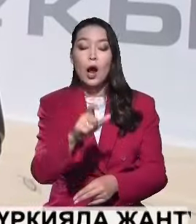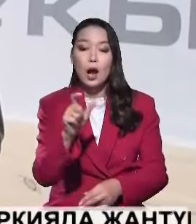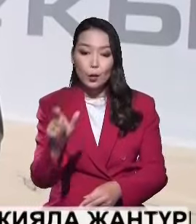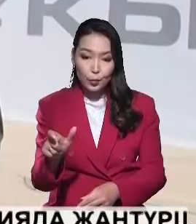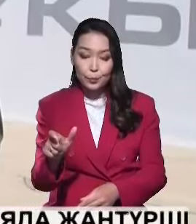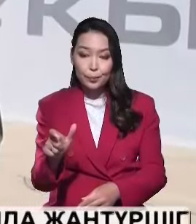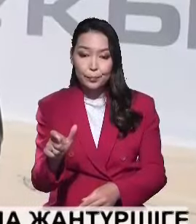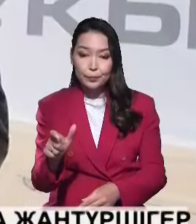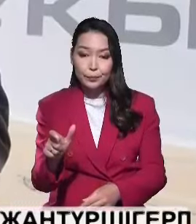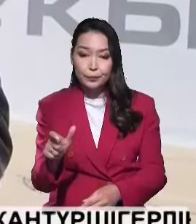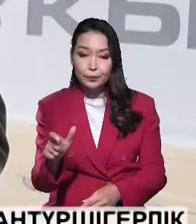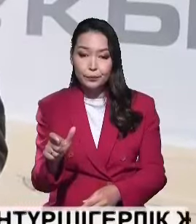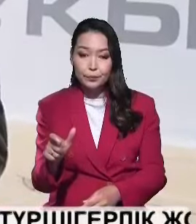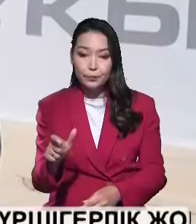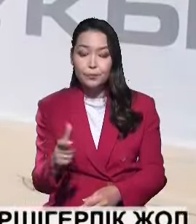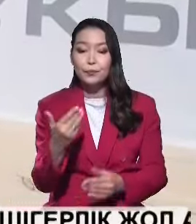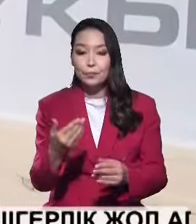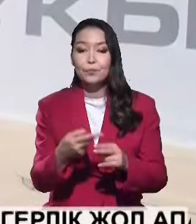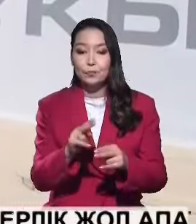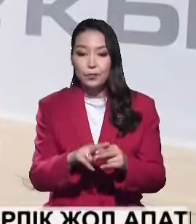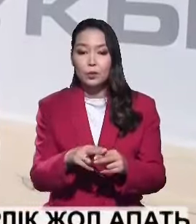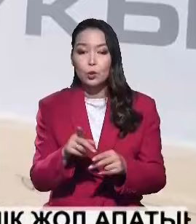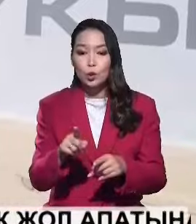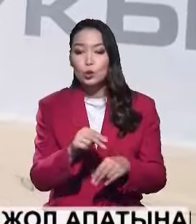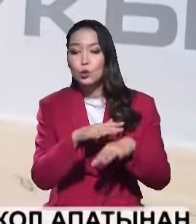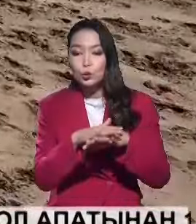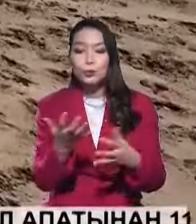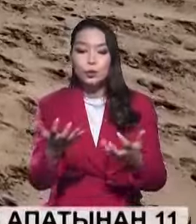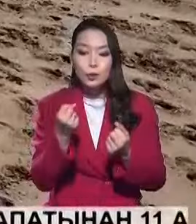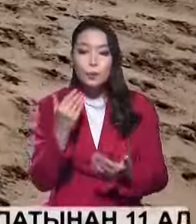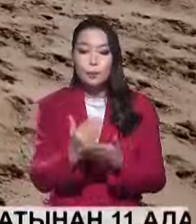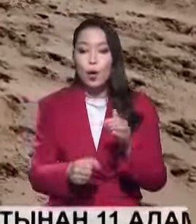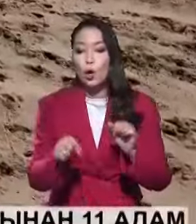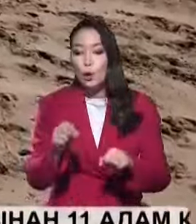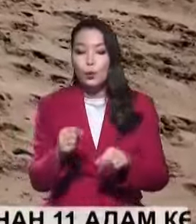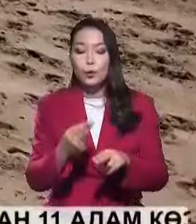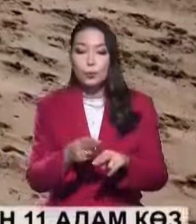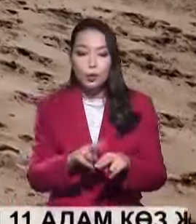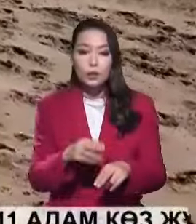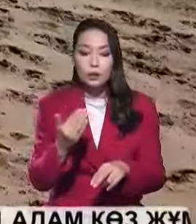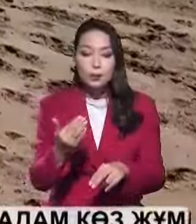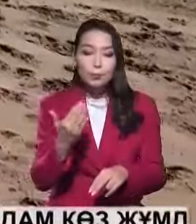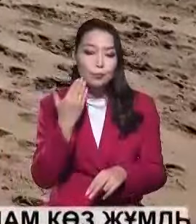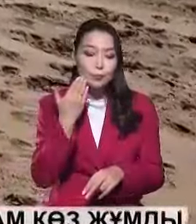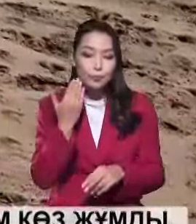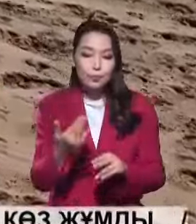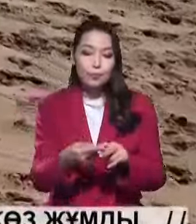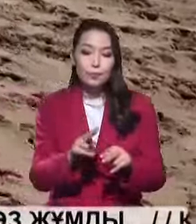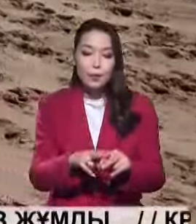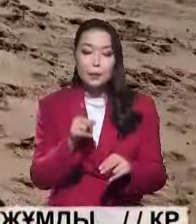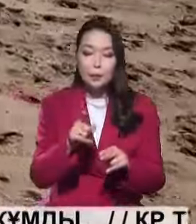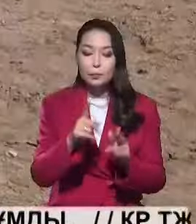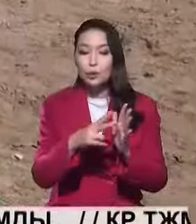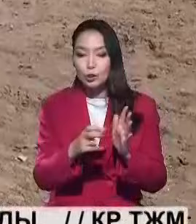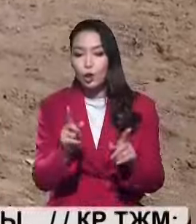сол субсидия алуға өздерінің мүмкіндіктері бар. Асыл тұқымды сәйгүліктер бұл жолы 1000-1800 метр ұшқыр